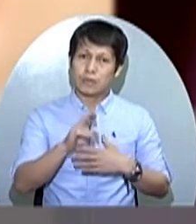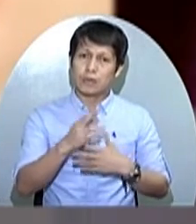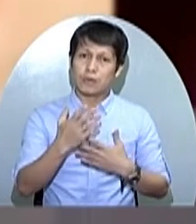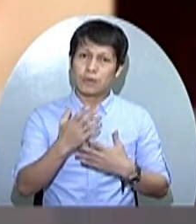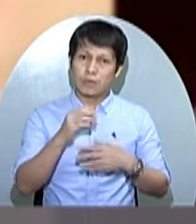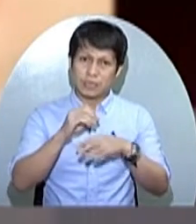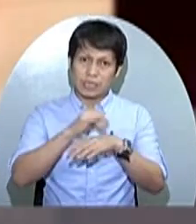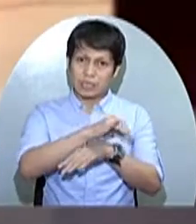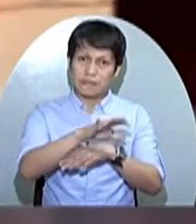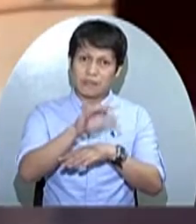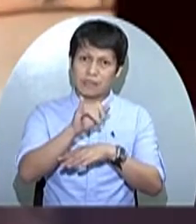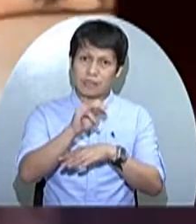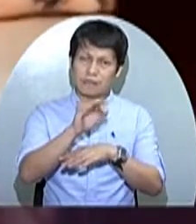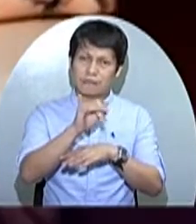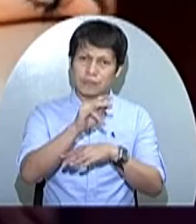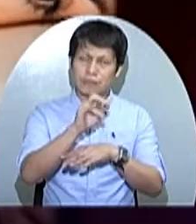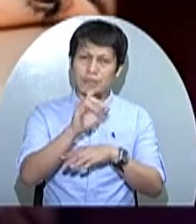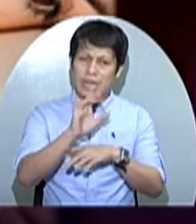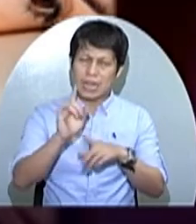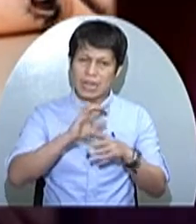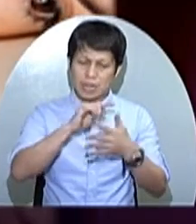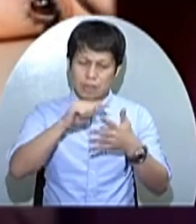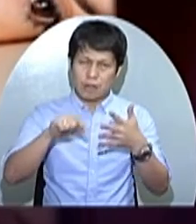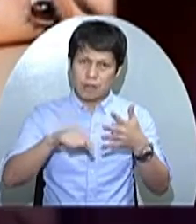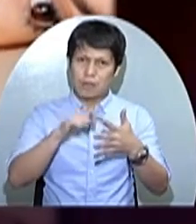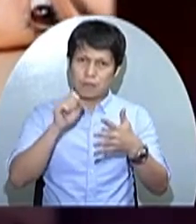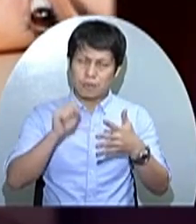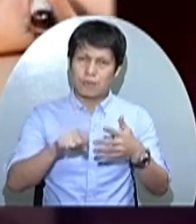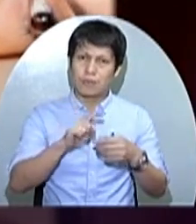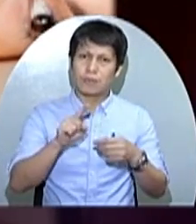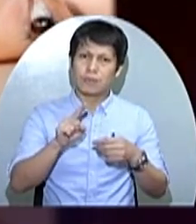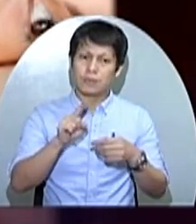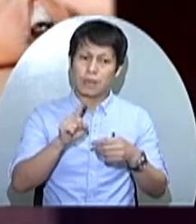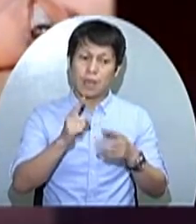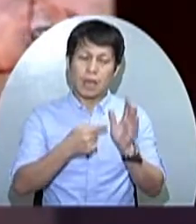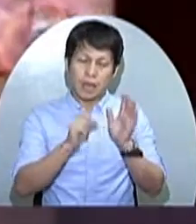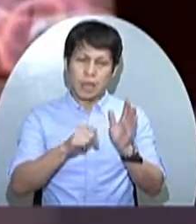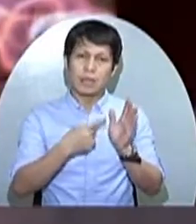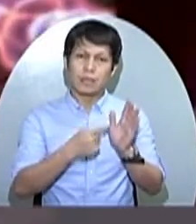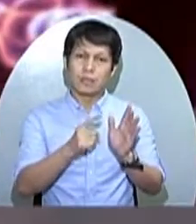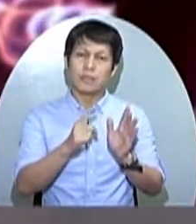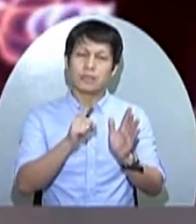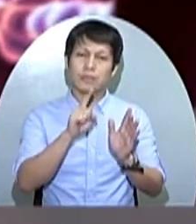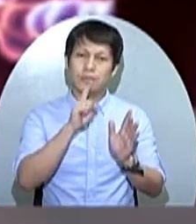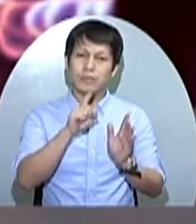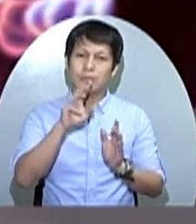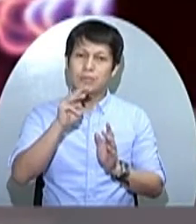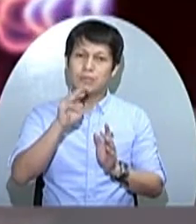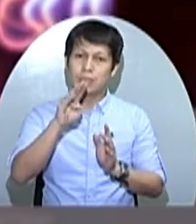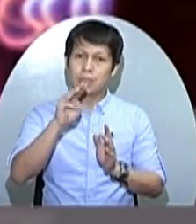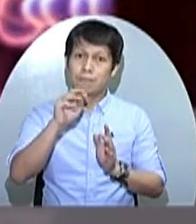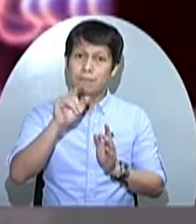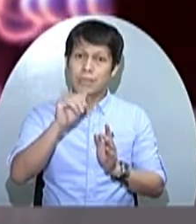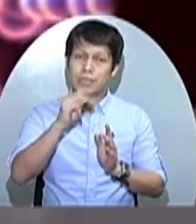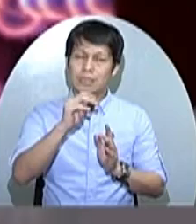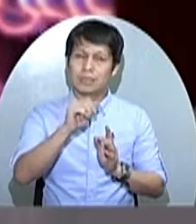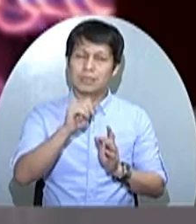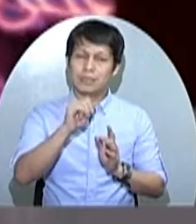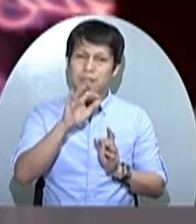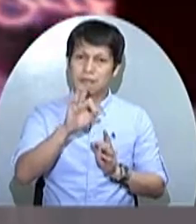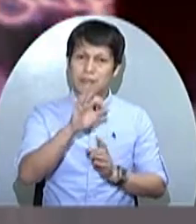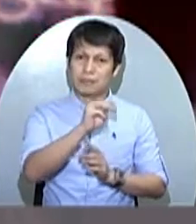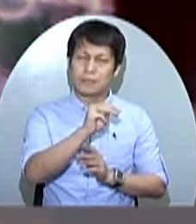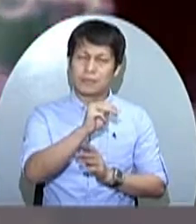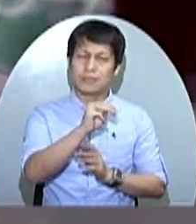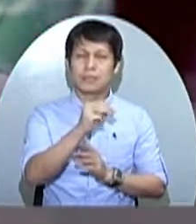kaya merong impeksyon. Ang mga sintomas na ito ay posibleng magpahiwatig na malignant ang naturang